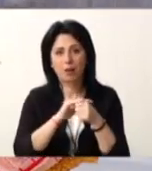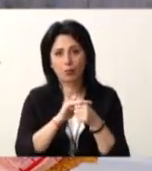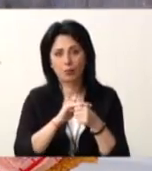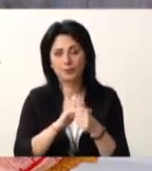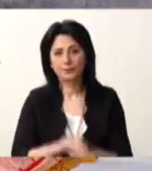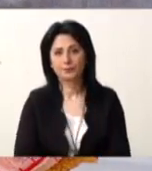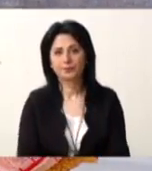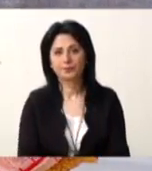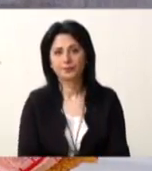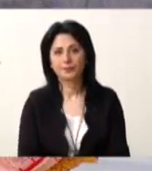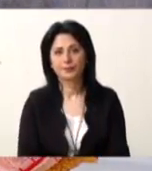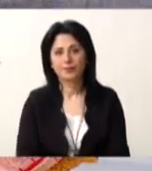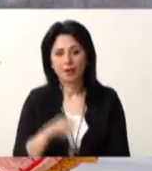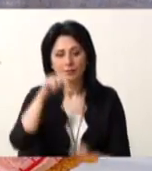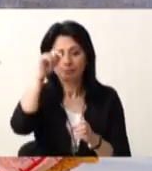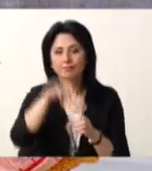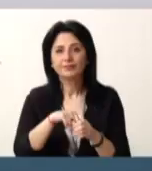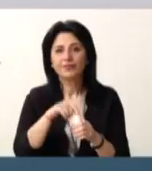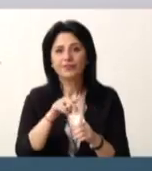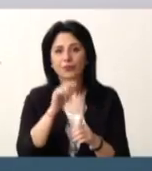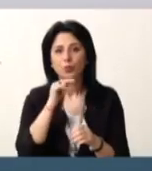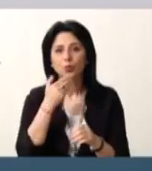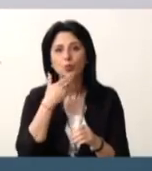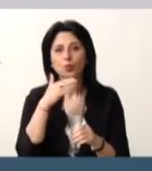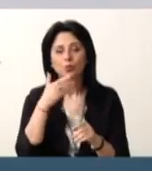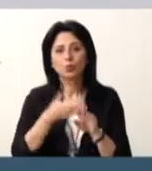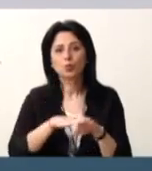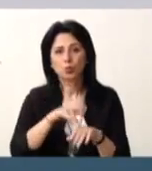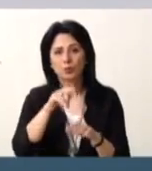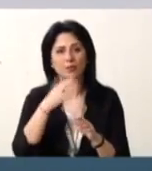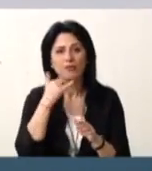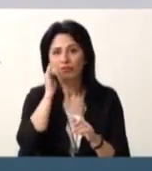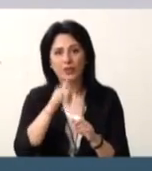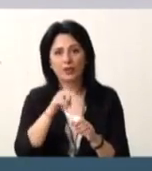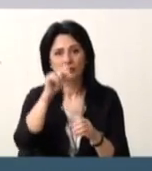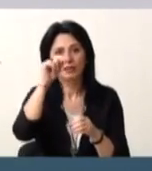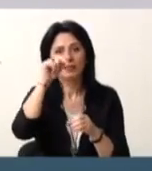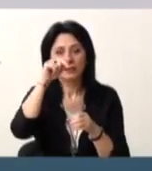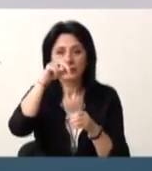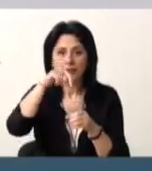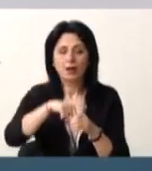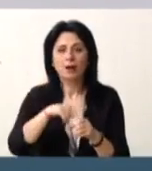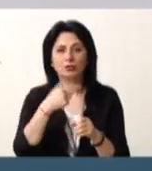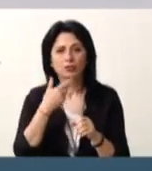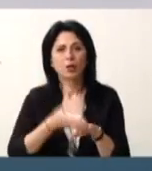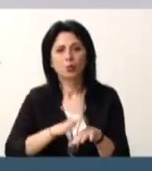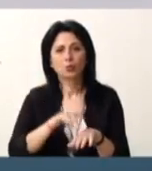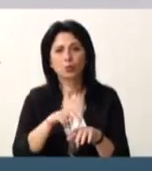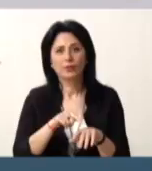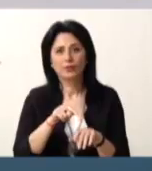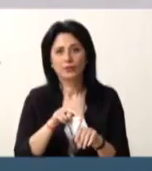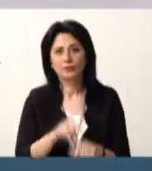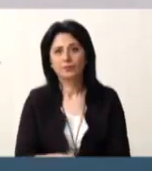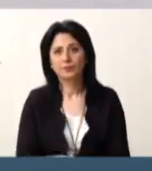ანუ მისადგომად საკმაოდ რთულად მისადგომად ქირურგიულად რთული ორგანოა და აქ